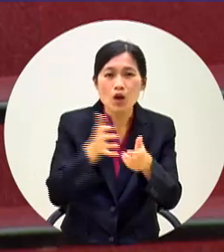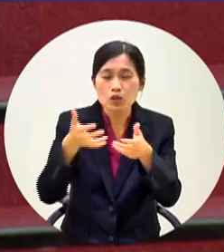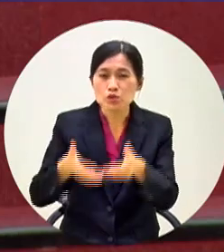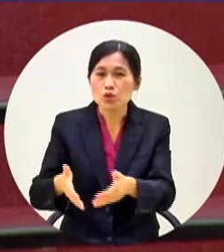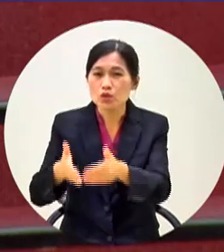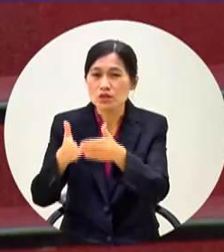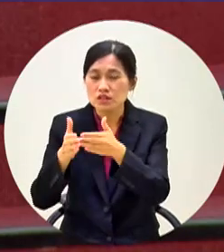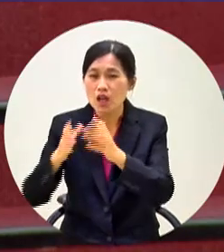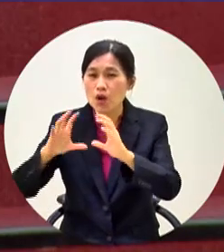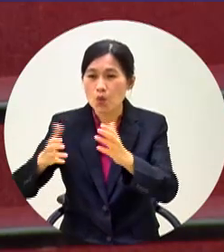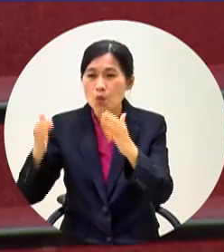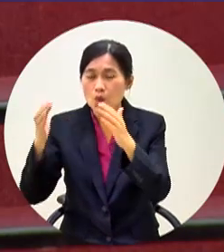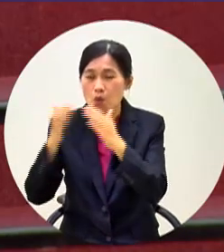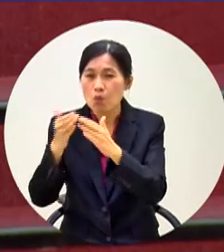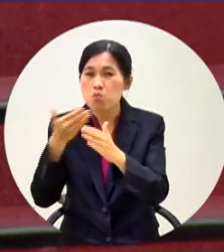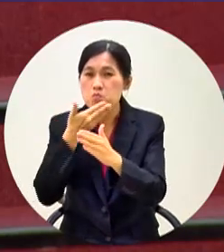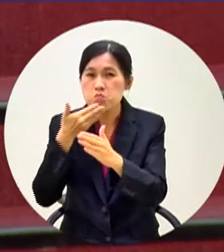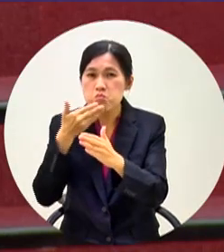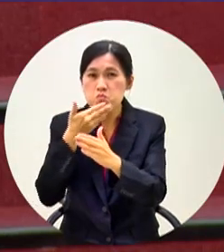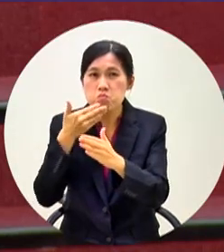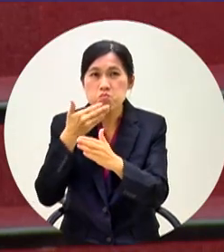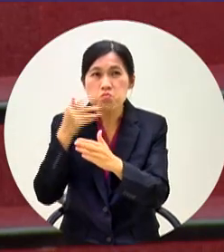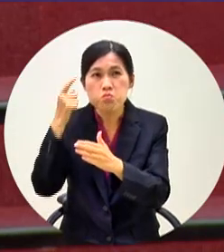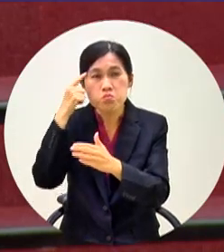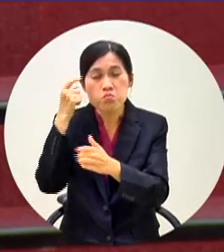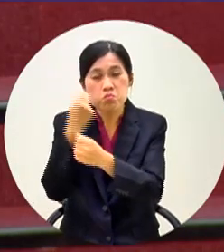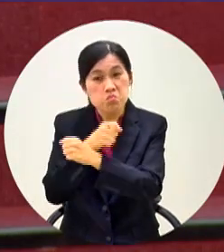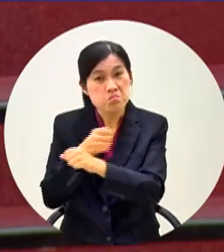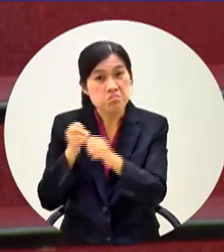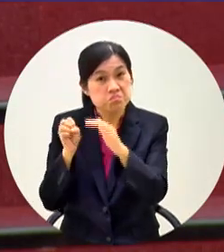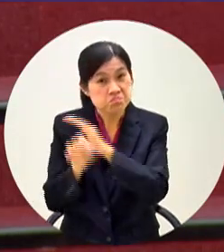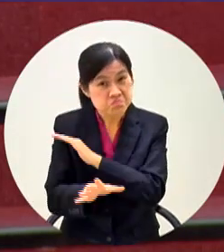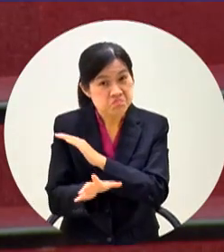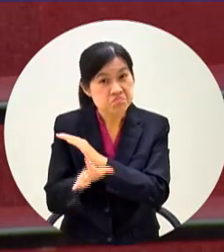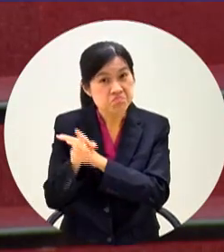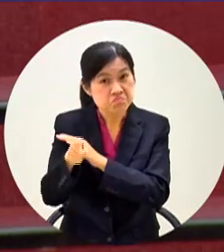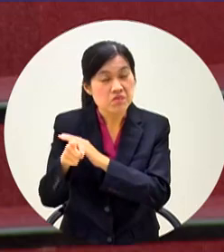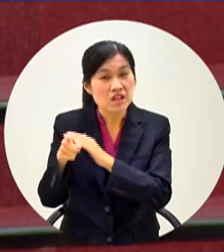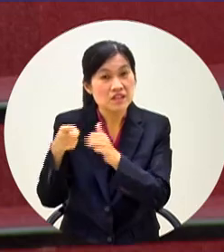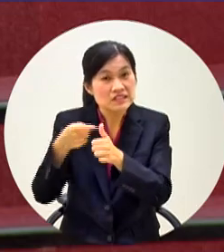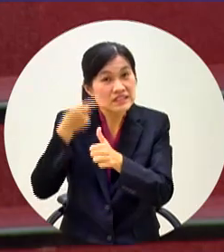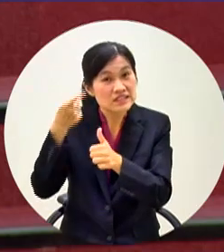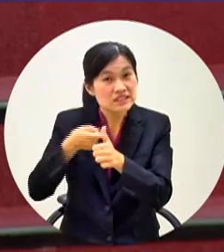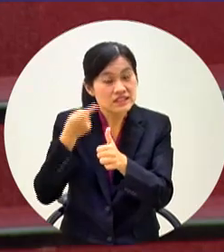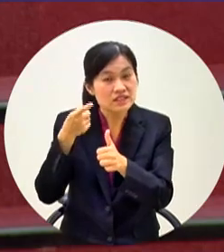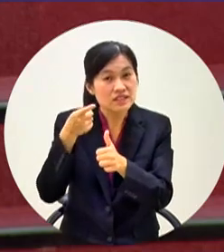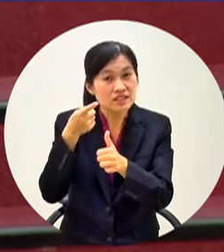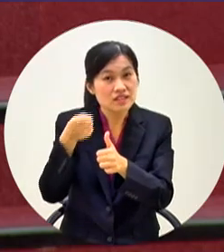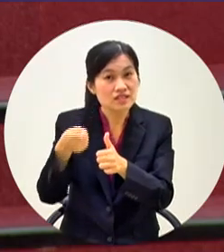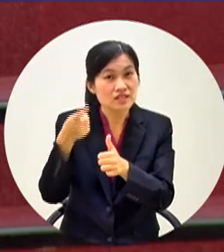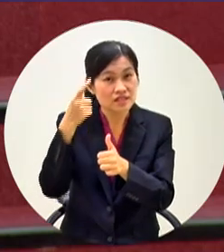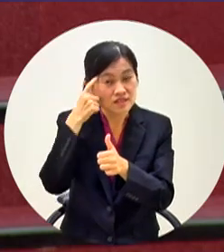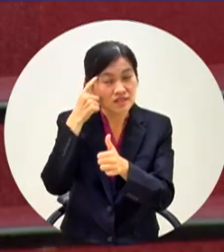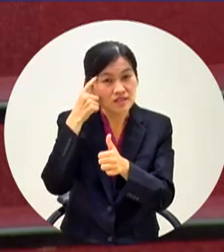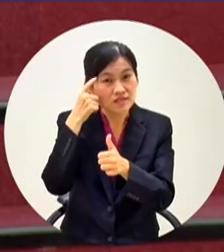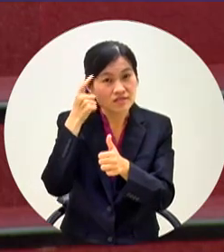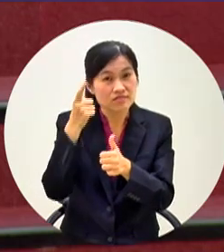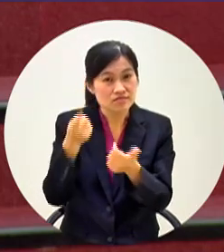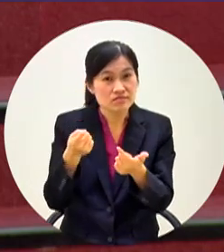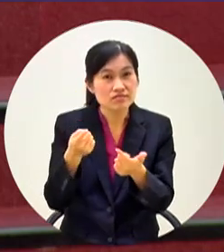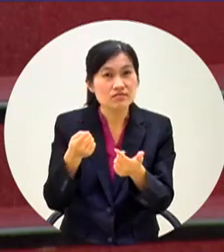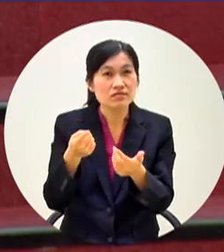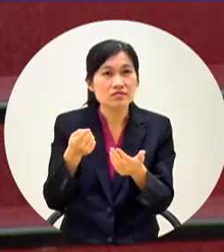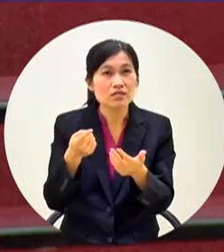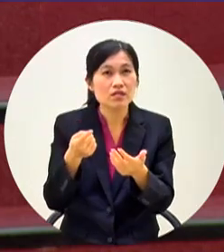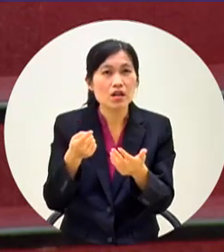利益的部分必须要先考量。好，这是你刚刚这个议题的总结嘛？好，那应该